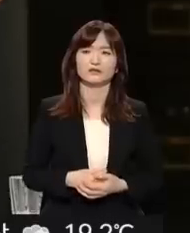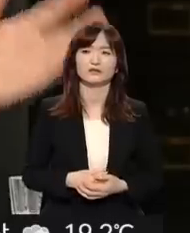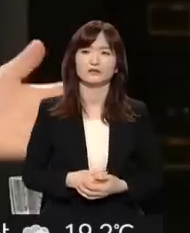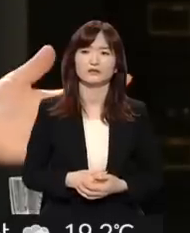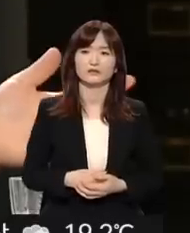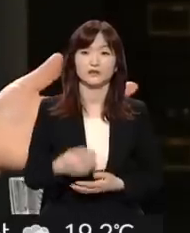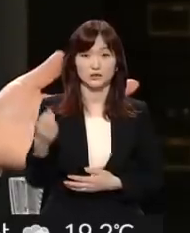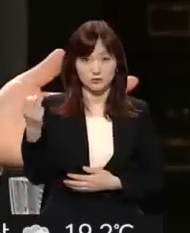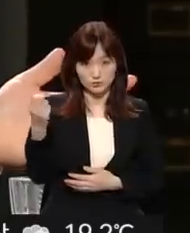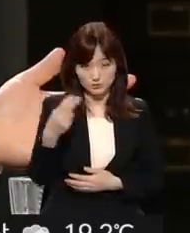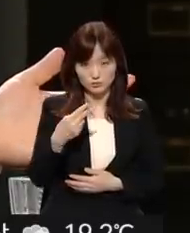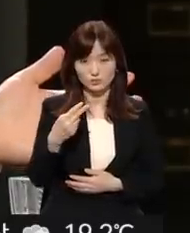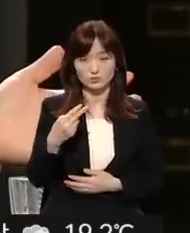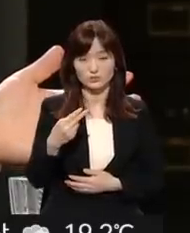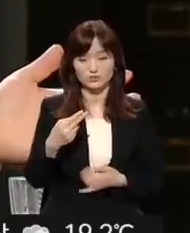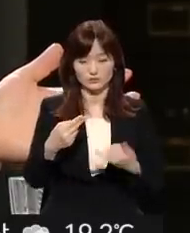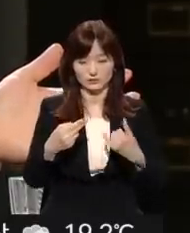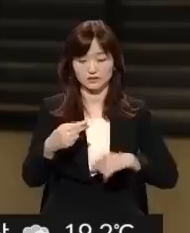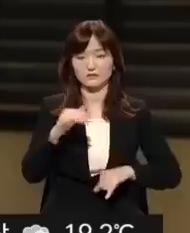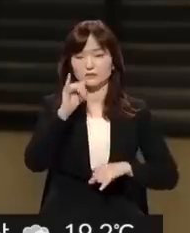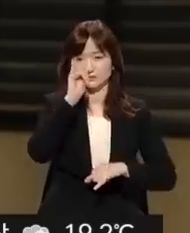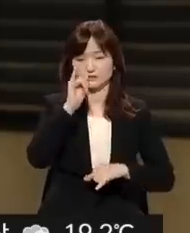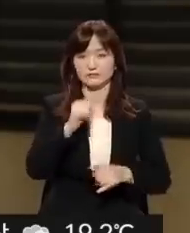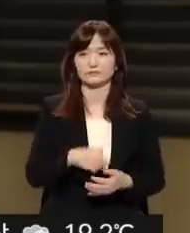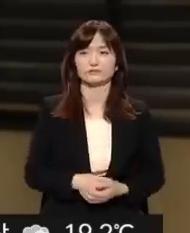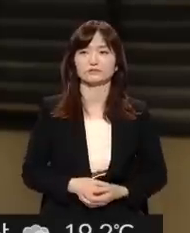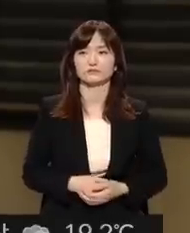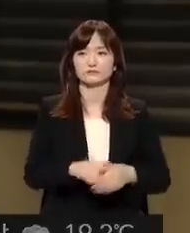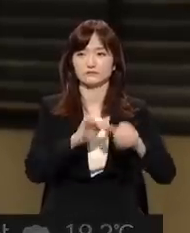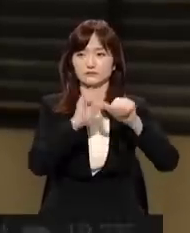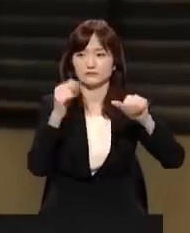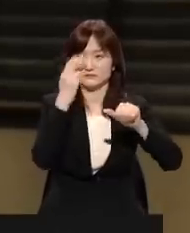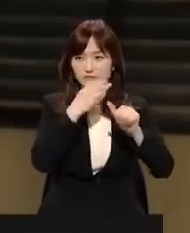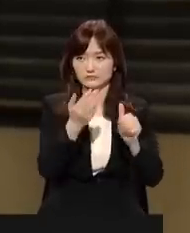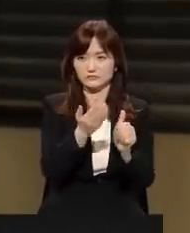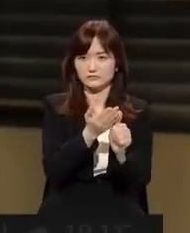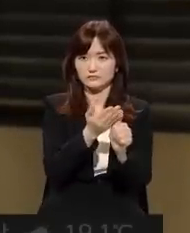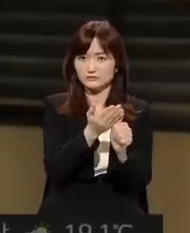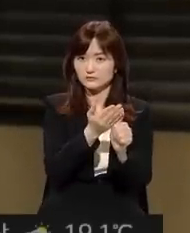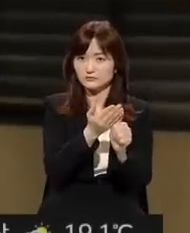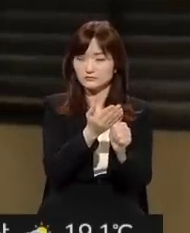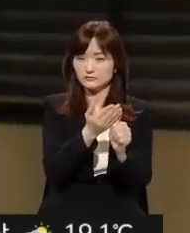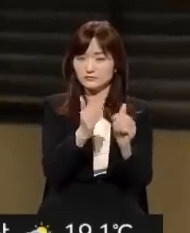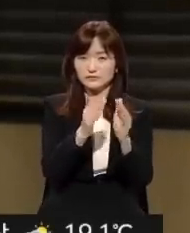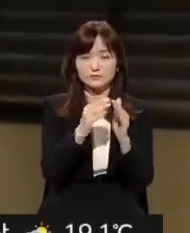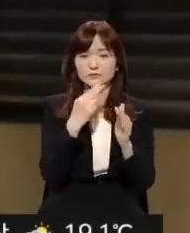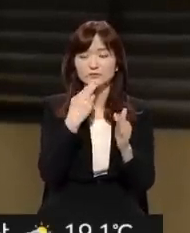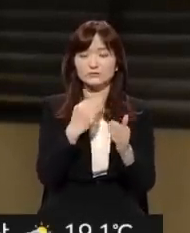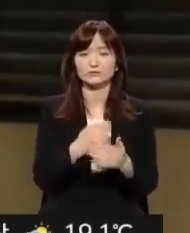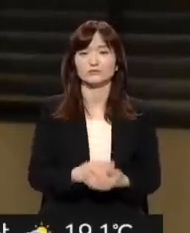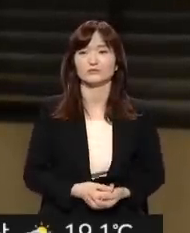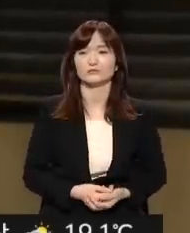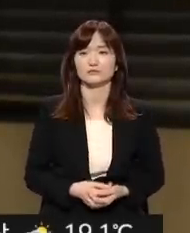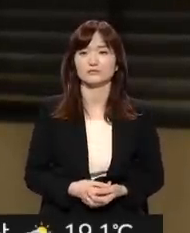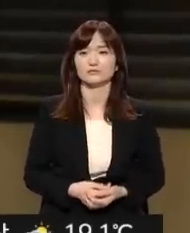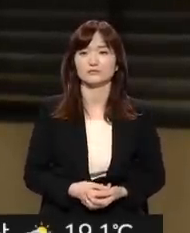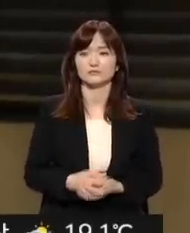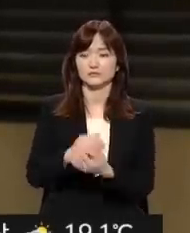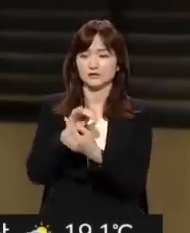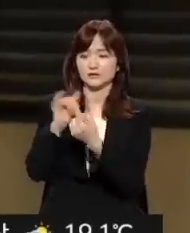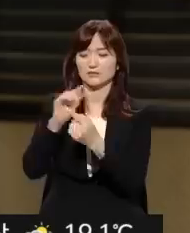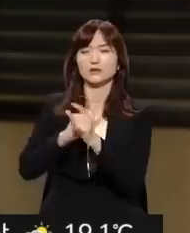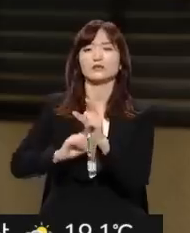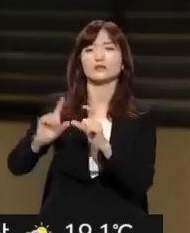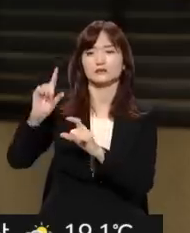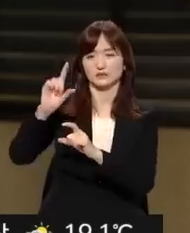또 생겼어요. 그렇죠. 뭐 5명 키운다는 집이 많이 없죠. 근데 5명이 다가 아닙니다. 한 명이 더